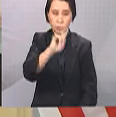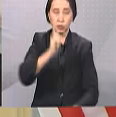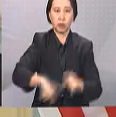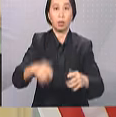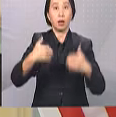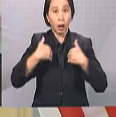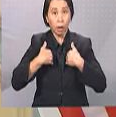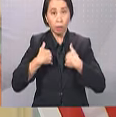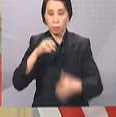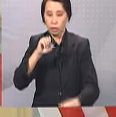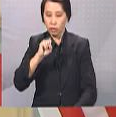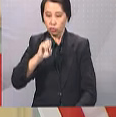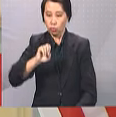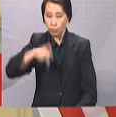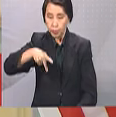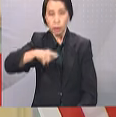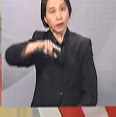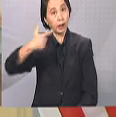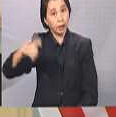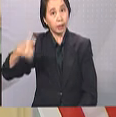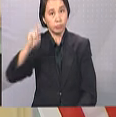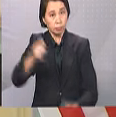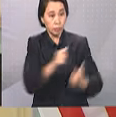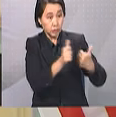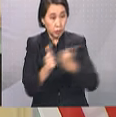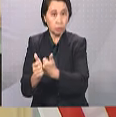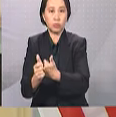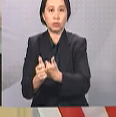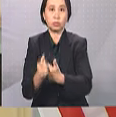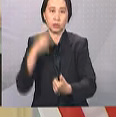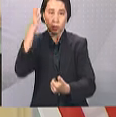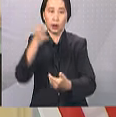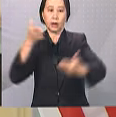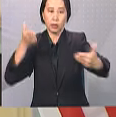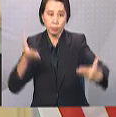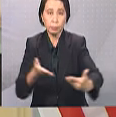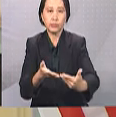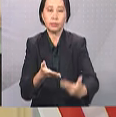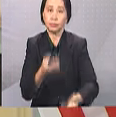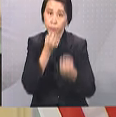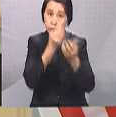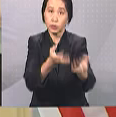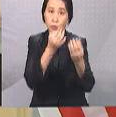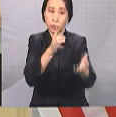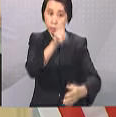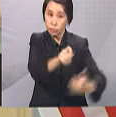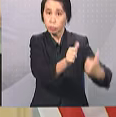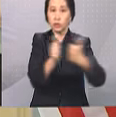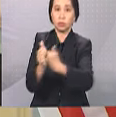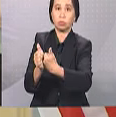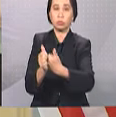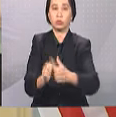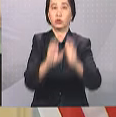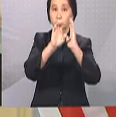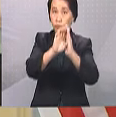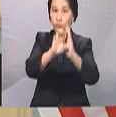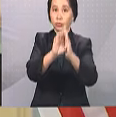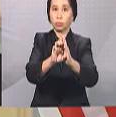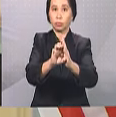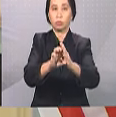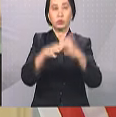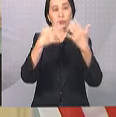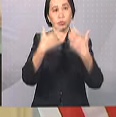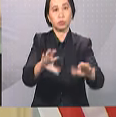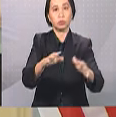ada lagi SOP-SOP lain yang akan kita perkenalkan dan perlu dipatuhi. Sebagai contoh, telah